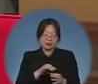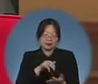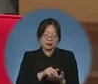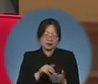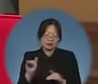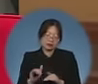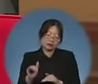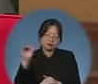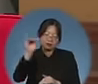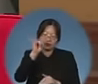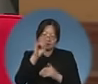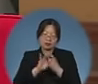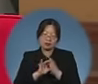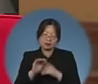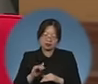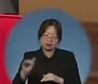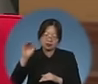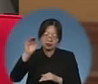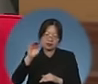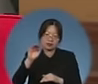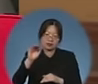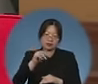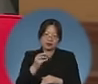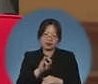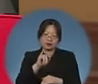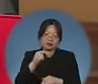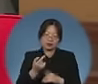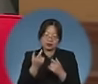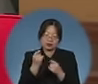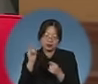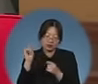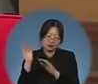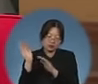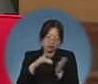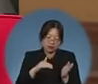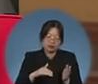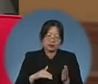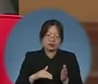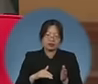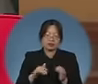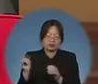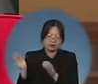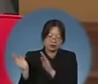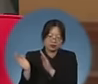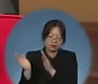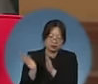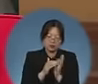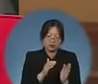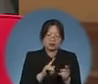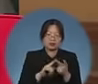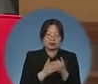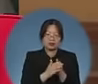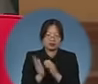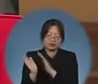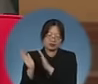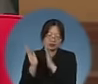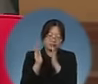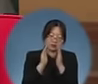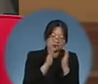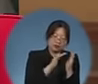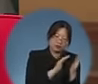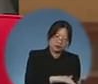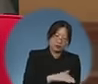수준이 올라가면서 도미노 같이 뭘 하나 딱 무너뜨려요. 네. 이 치면은 이것 때문에 넘어지는 이